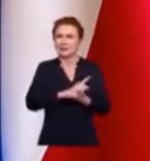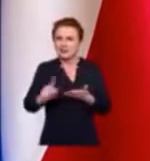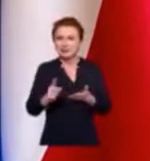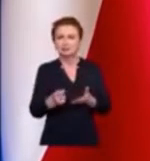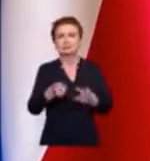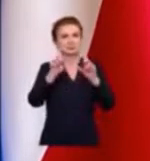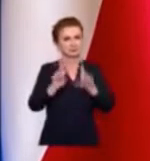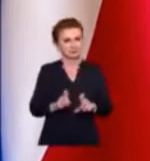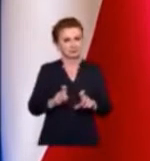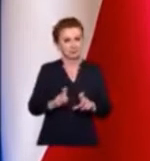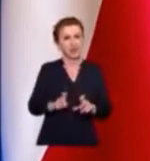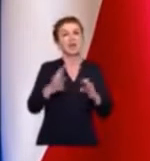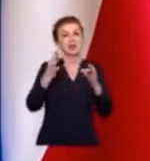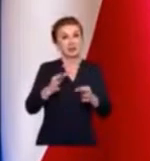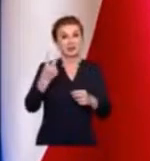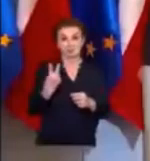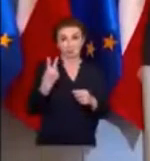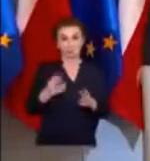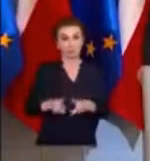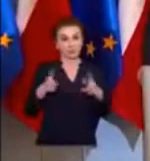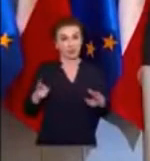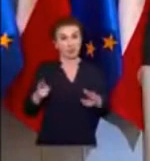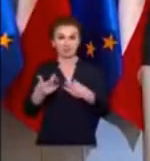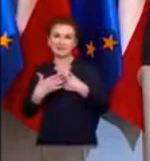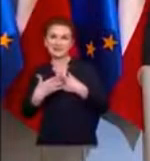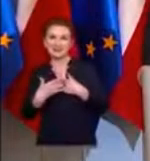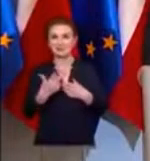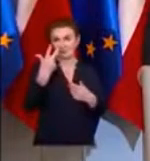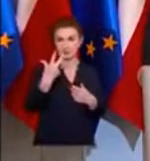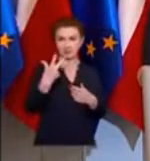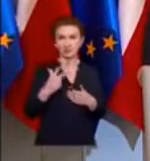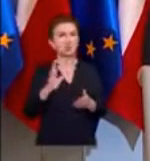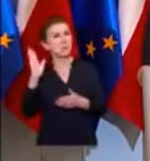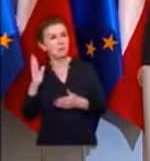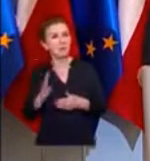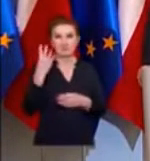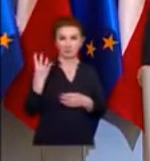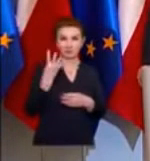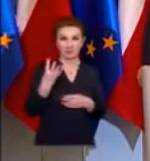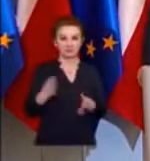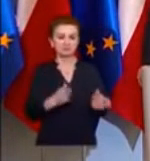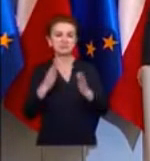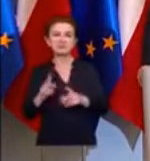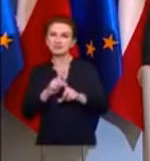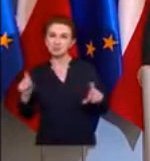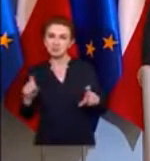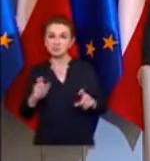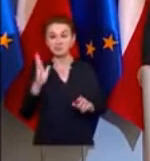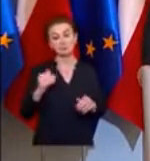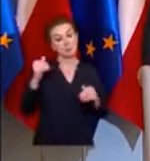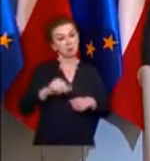etap drugi teraz, etap trzeci za chwilę, etap czwarty za kolejny okres, w którym będziemy mogli ocenić te